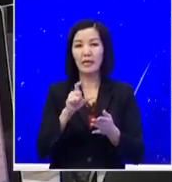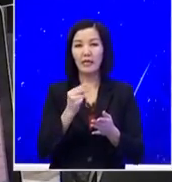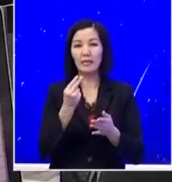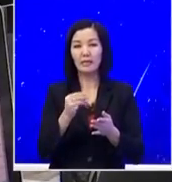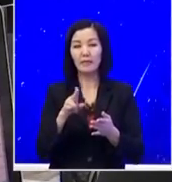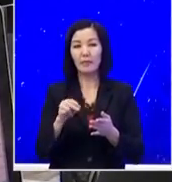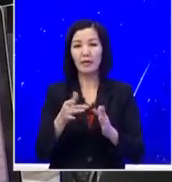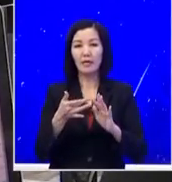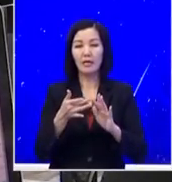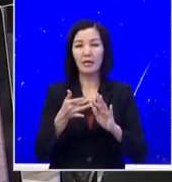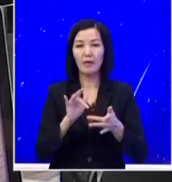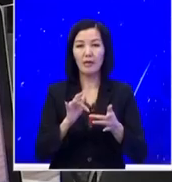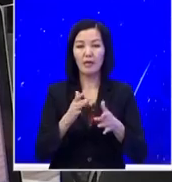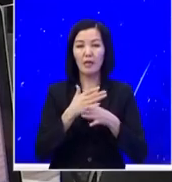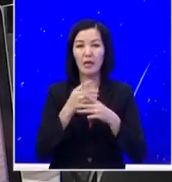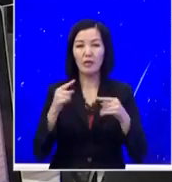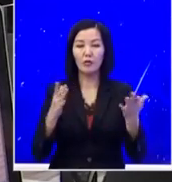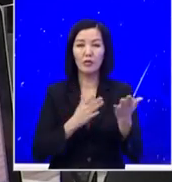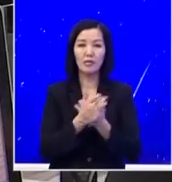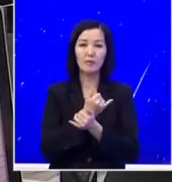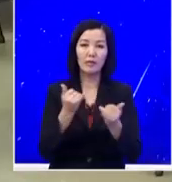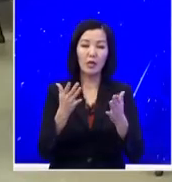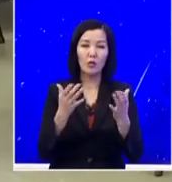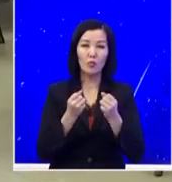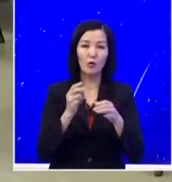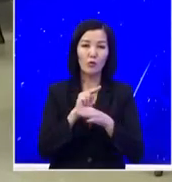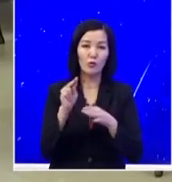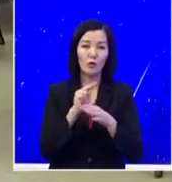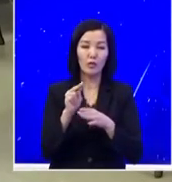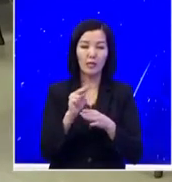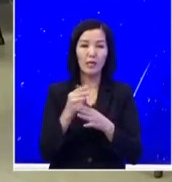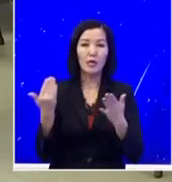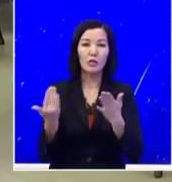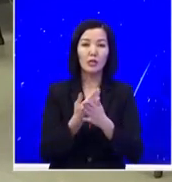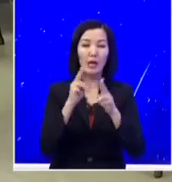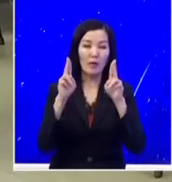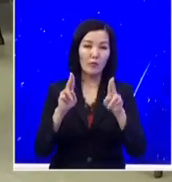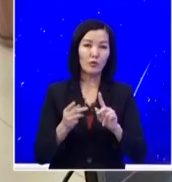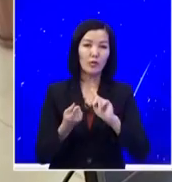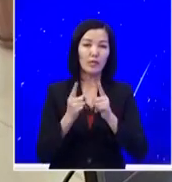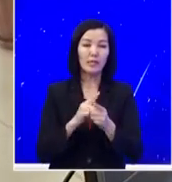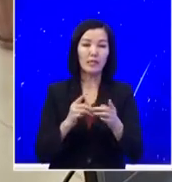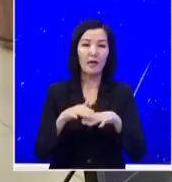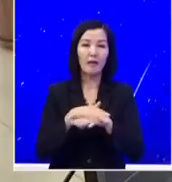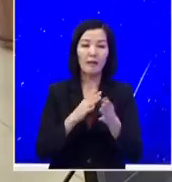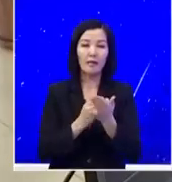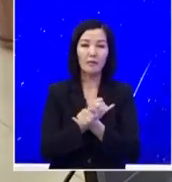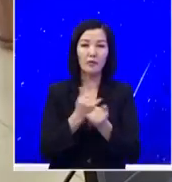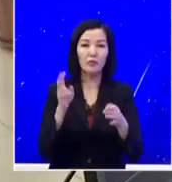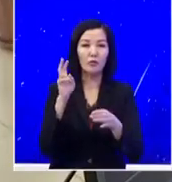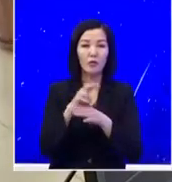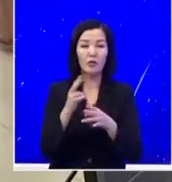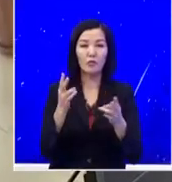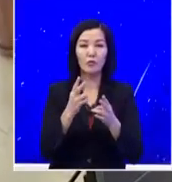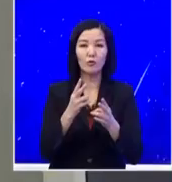ЕГОФ сайты арқылы неше түрлі қызметтер көрсетіп жатырмыз. Жаңа өзгеріске сәйкес енді азаматтар халыққа қызмет көрсету орталығына келу